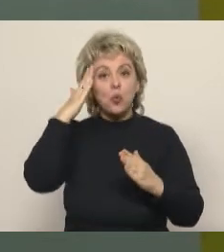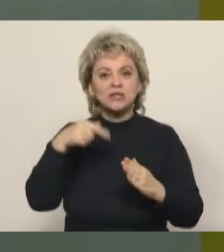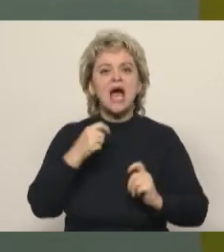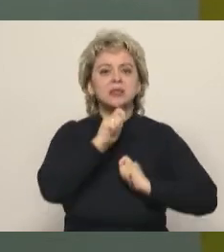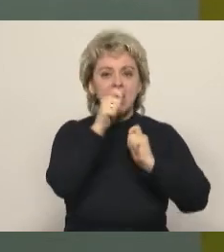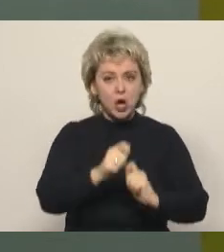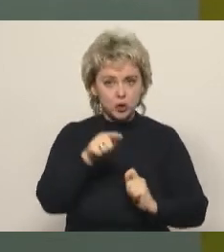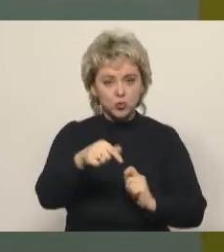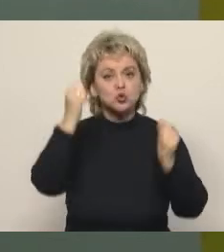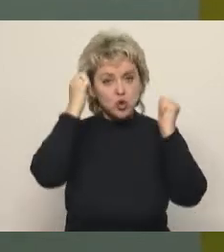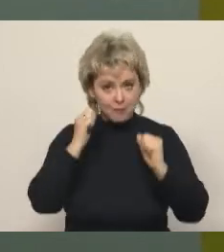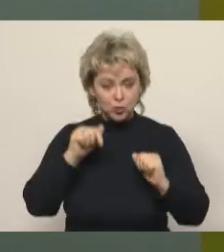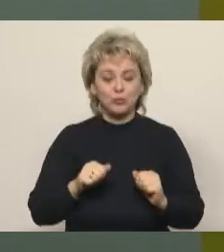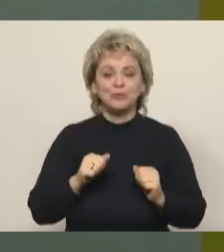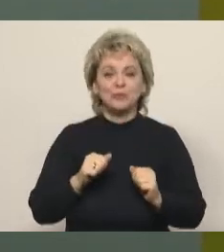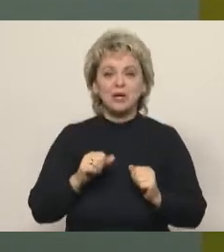дарю шапку.